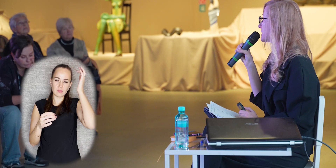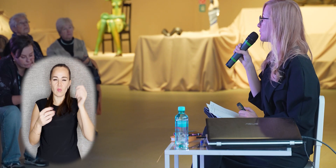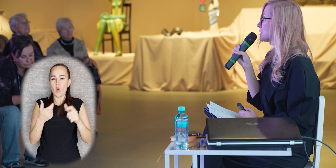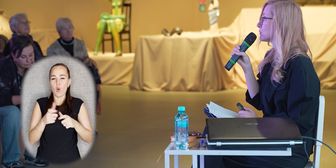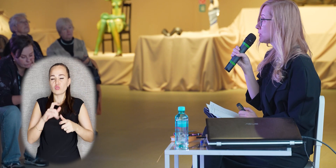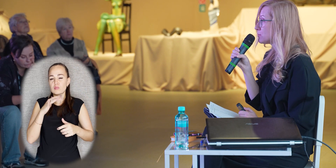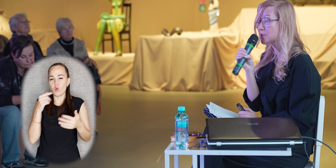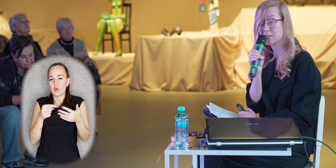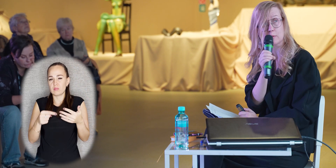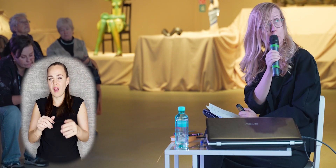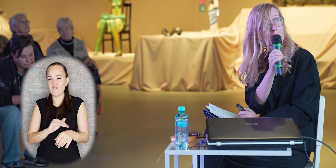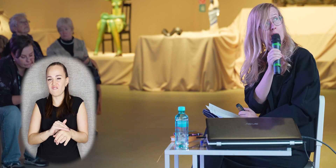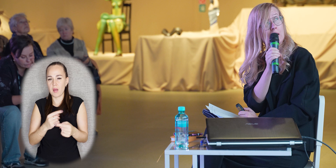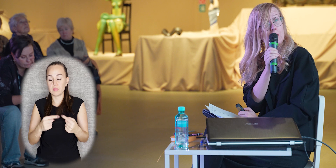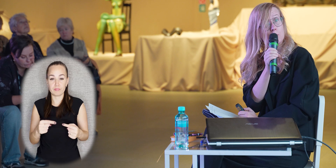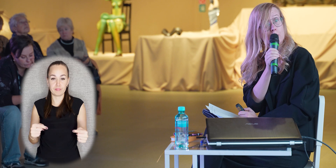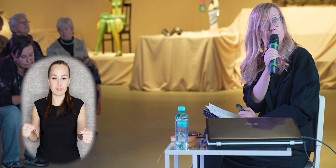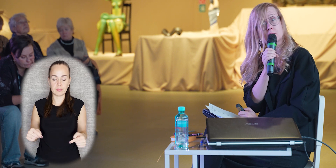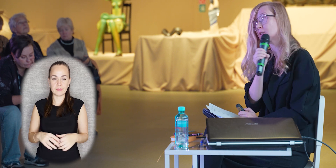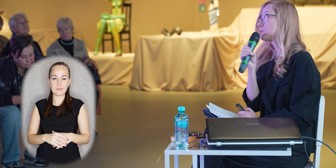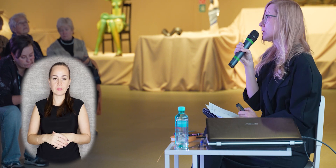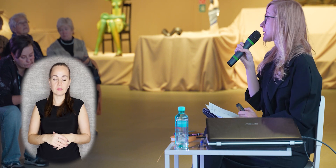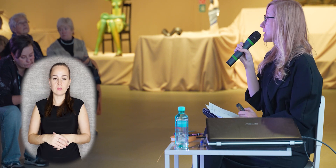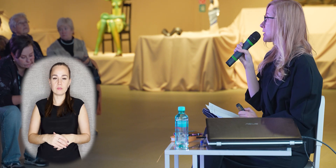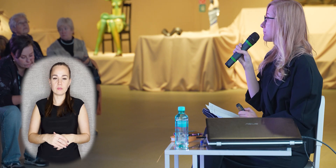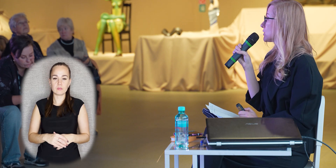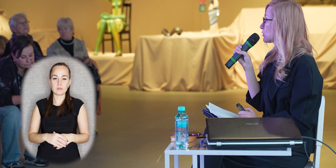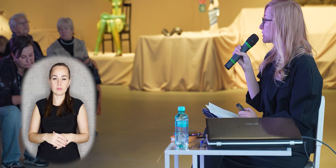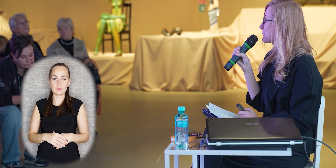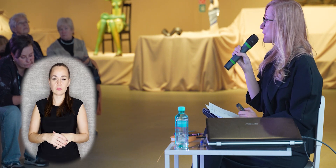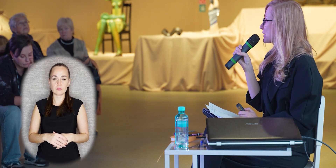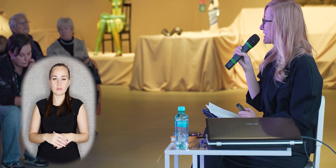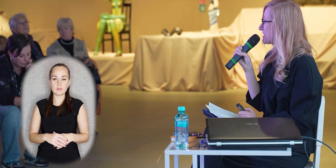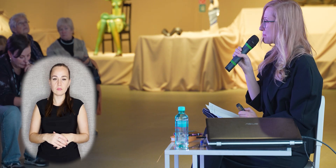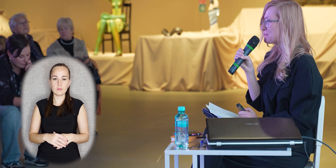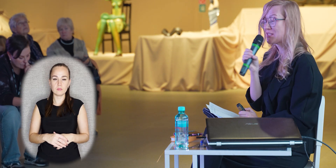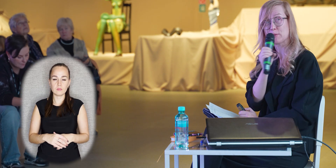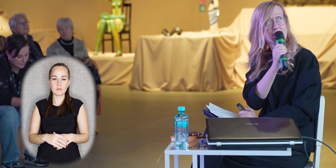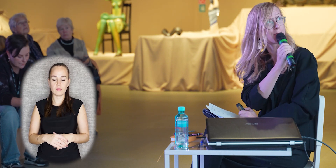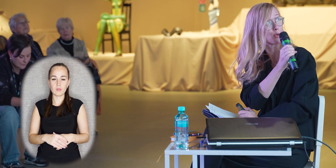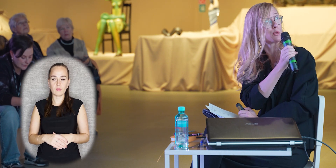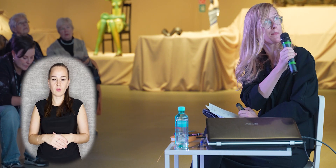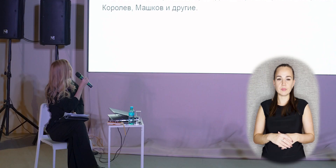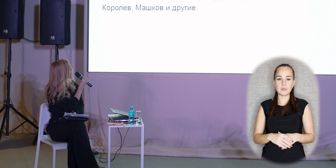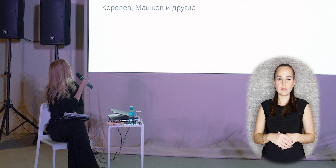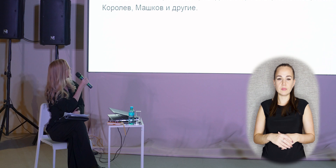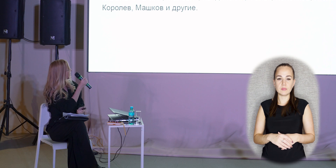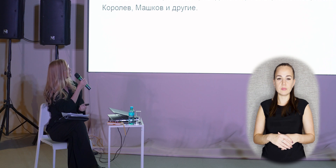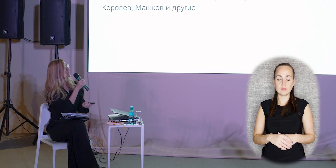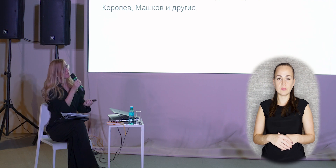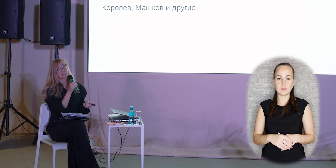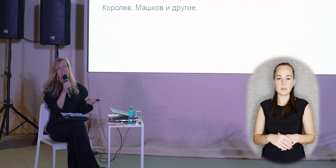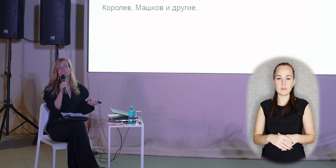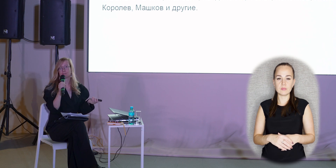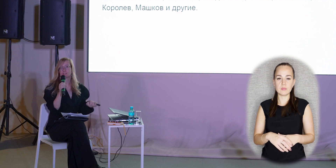может быть знакомо немногим из этих имен. Потому что он как раз был скорее чиновником и революционером, чем деятелем культуры. В Москве